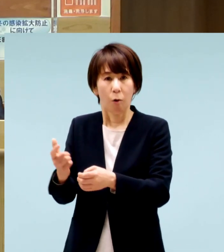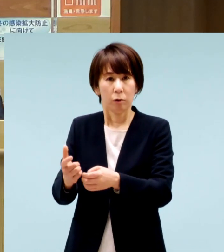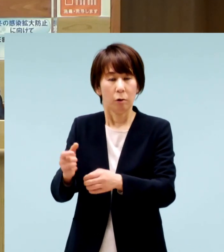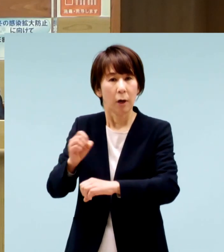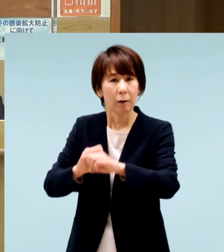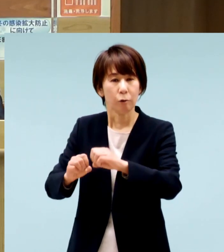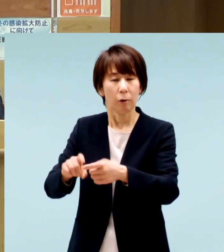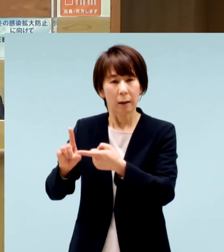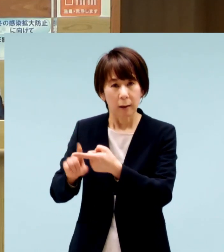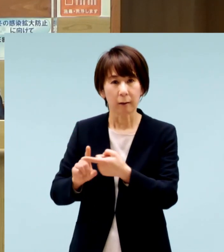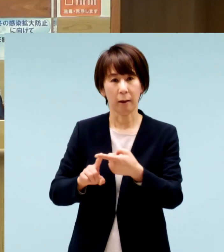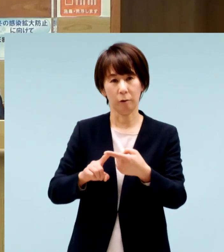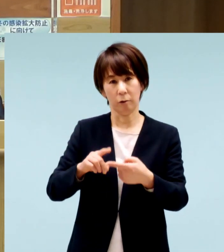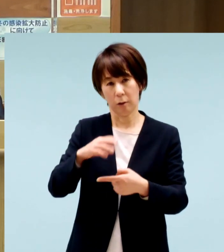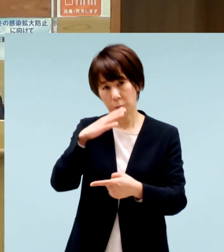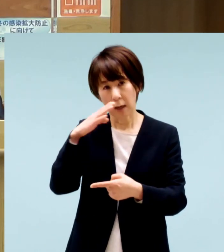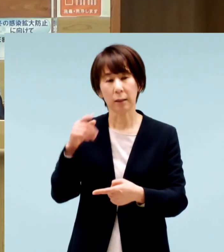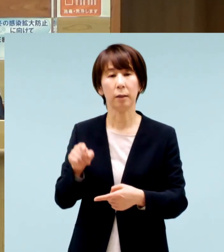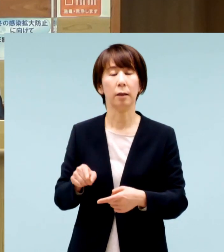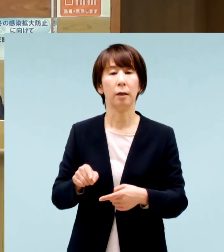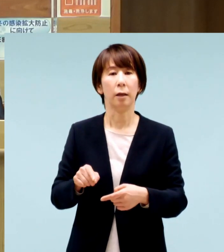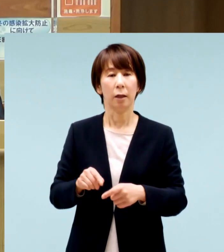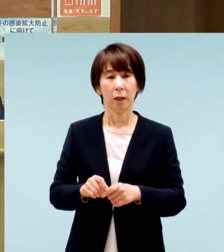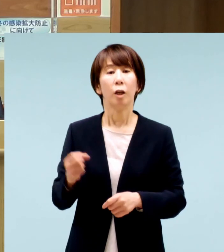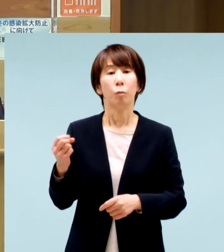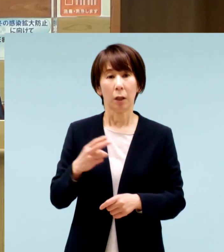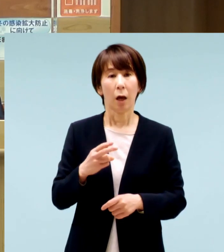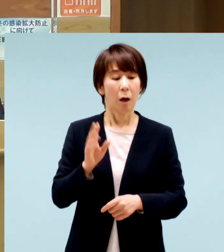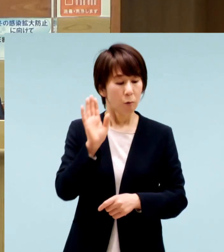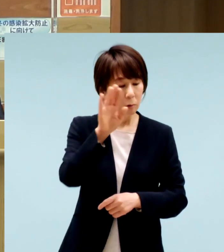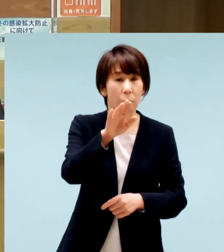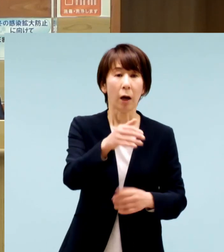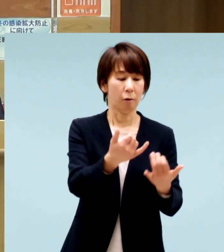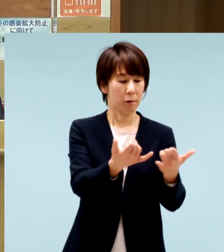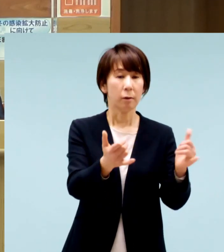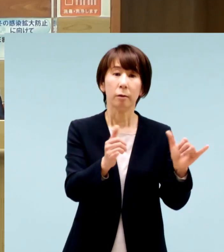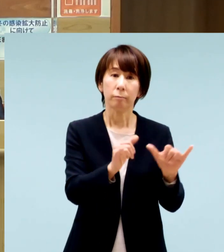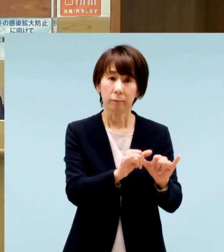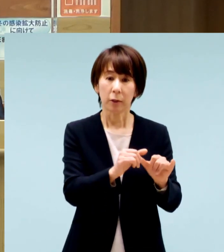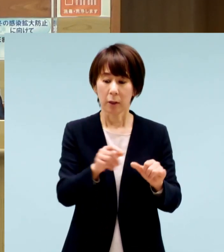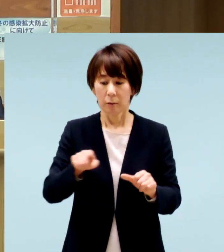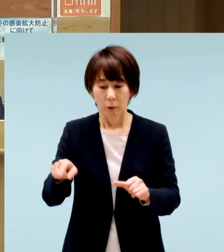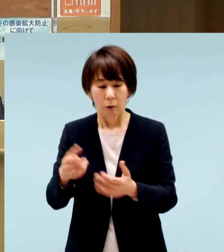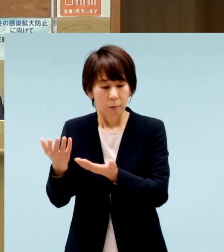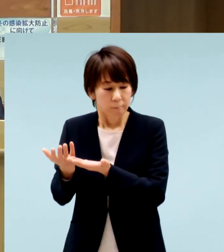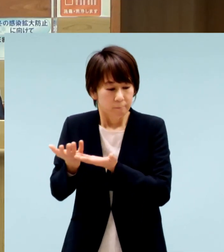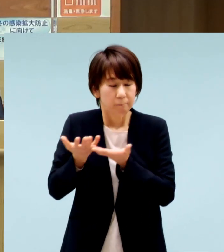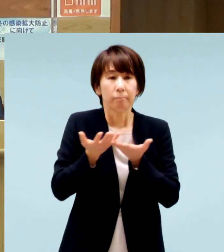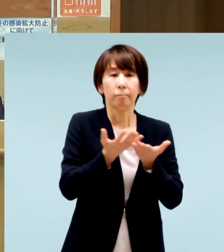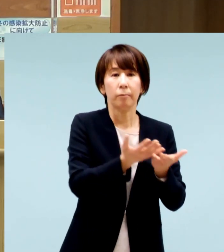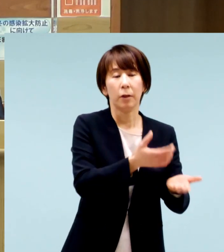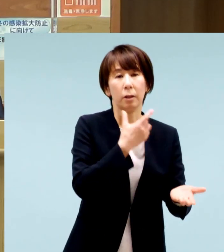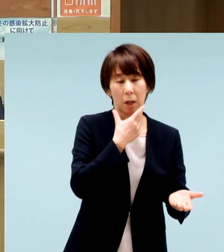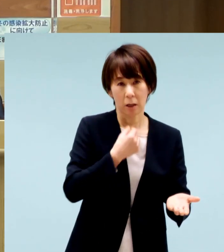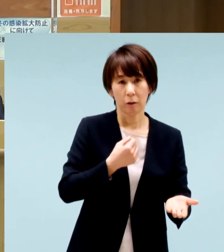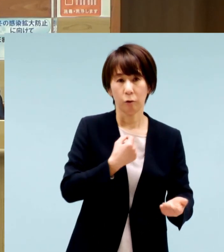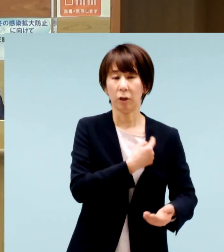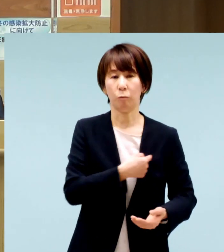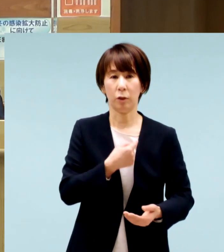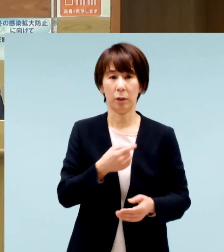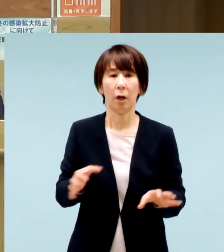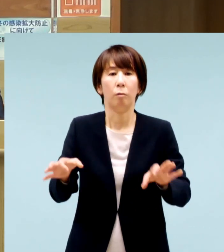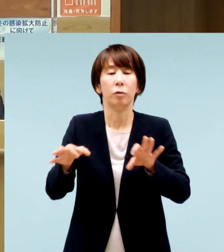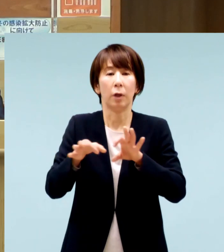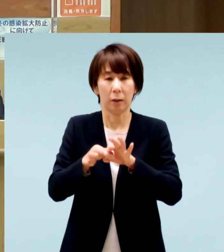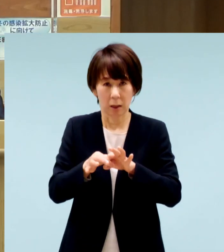ども、まあ、次の世代に継承していくという強い意志が実を結んだというふうに考えています。大変意義深いものだと